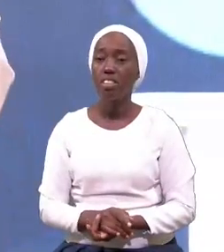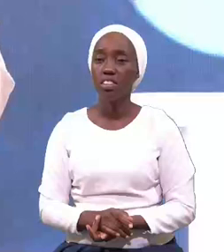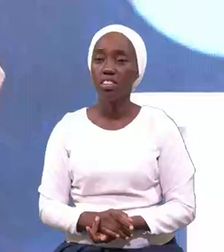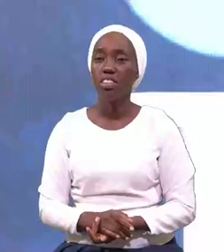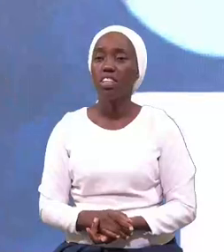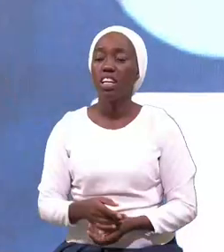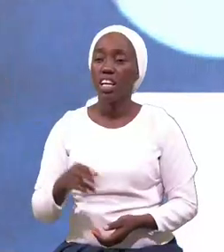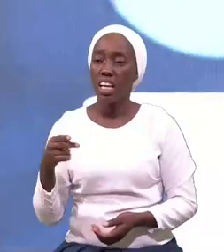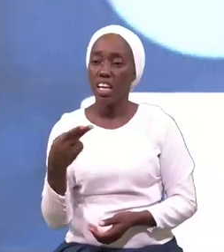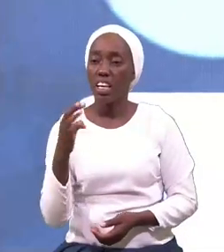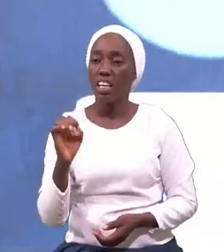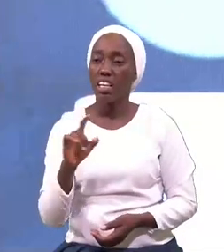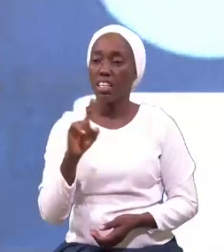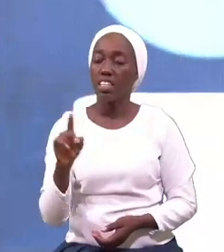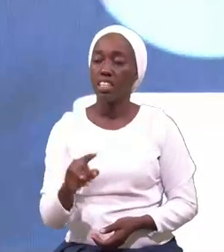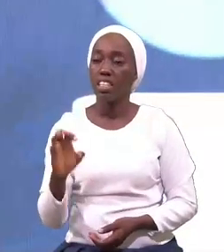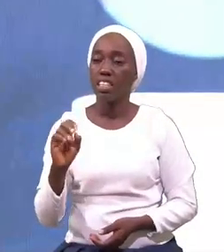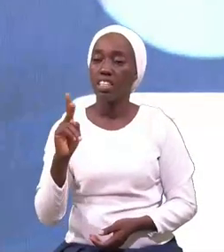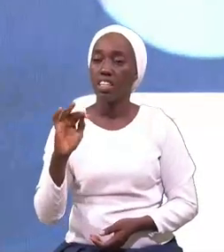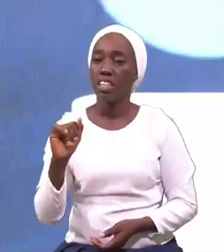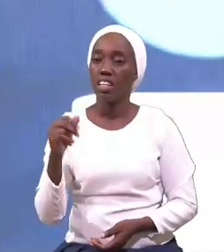Il a laissé Esaïe partir.